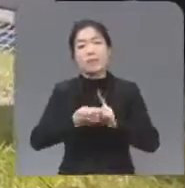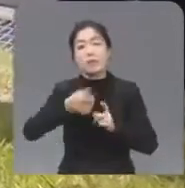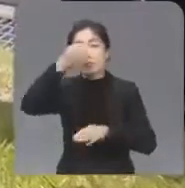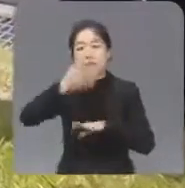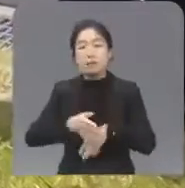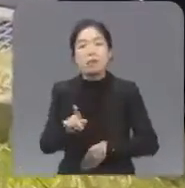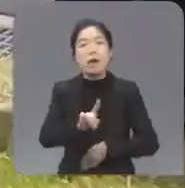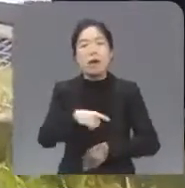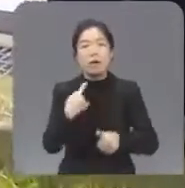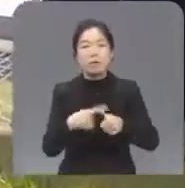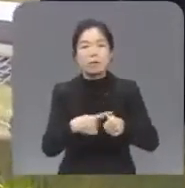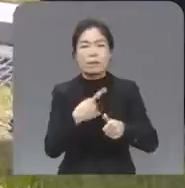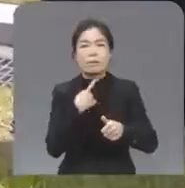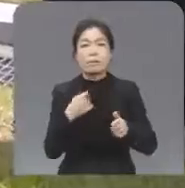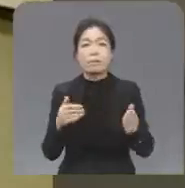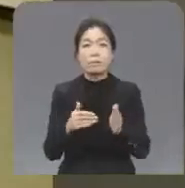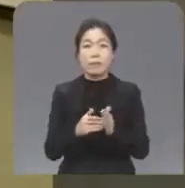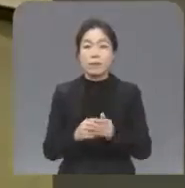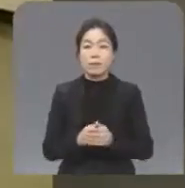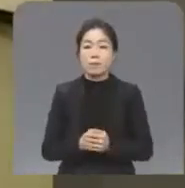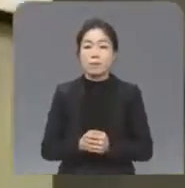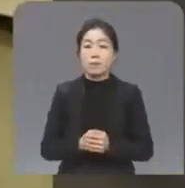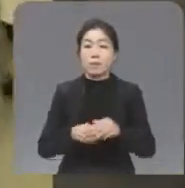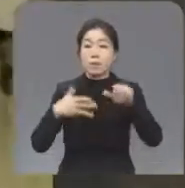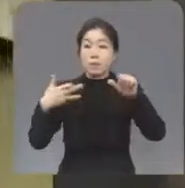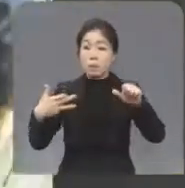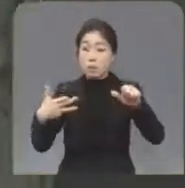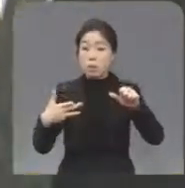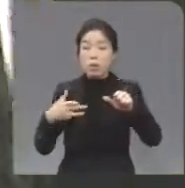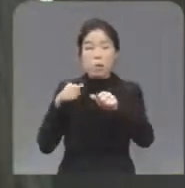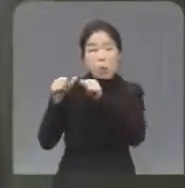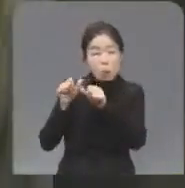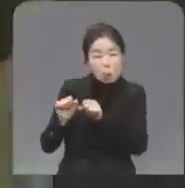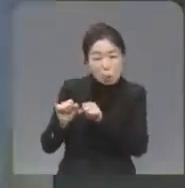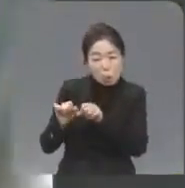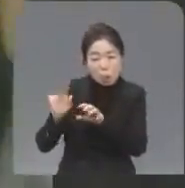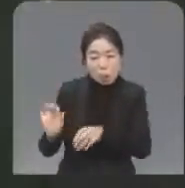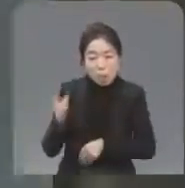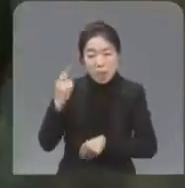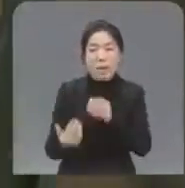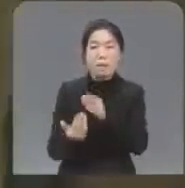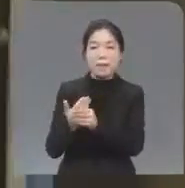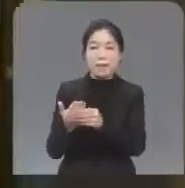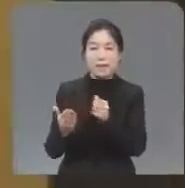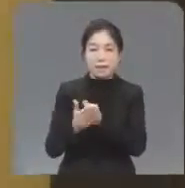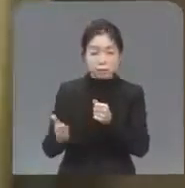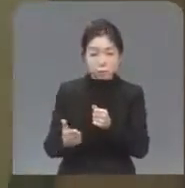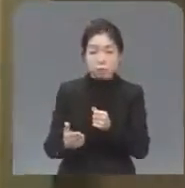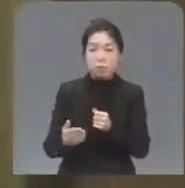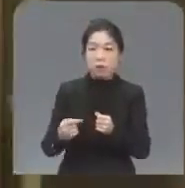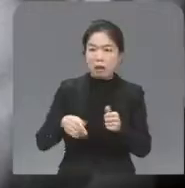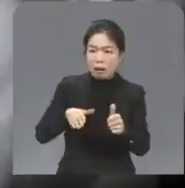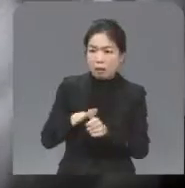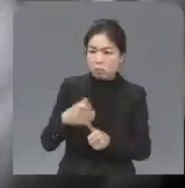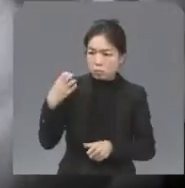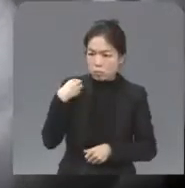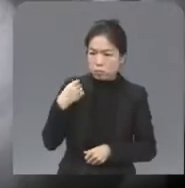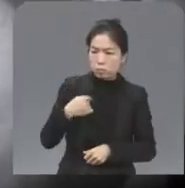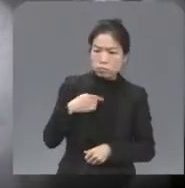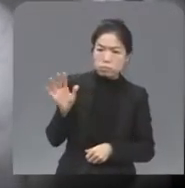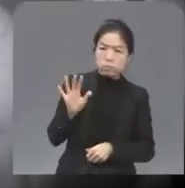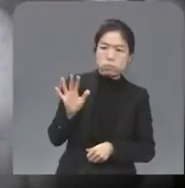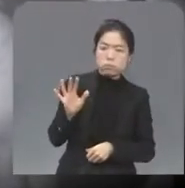사죄라는 비판을 받았습니다. 5.18이 유언비어 때문에 발생했다며 사실상 학살 책임을